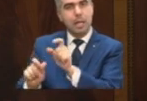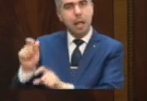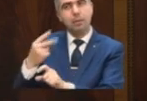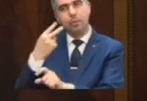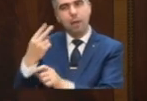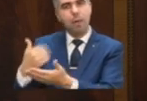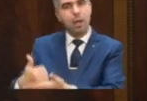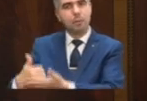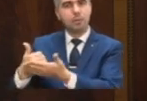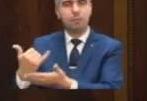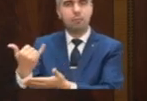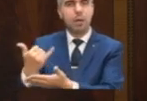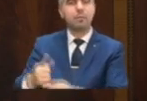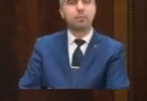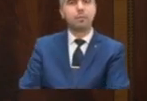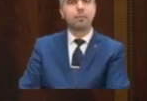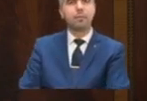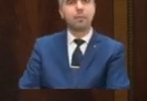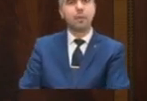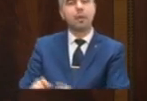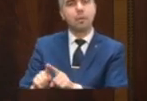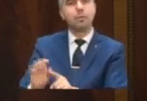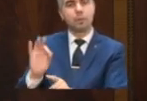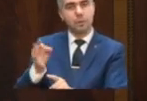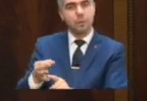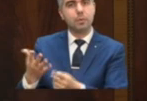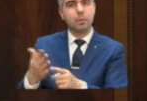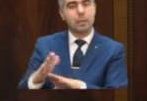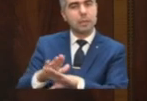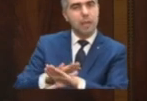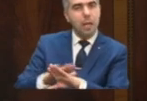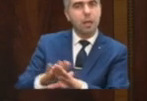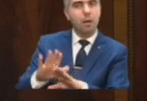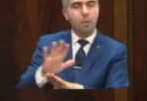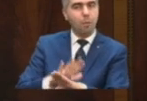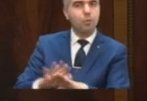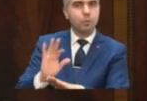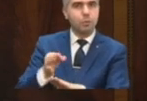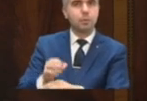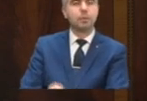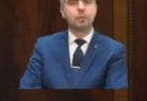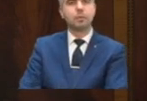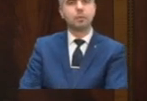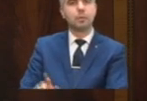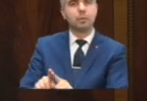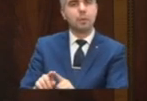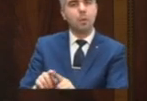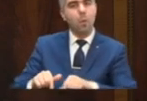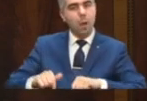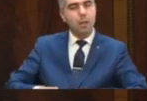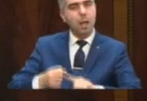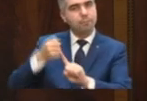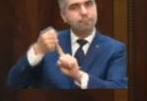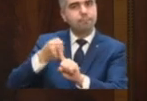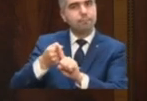ديالهم. حقيقة هذا غادي يكون عنده ارتباط بإرادة سياسية، ولكن حنا كنقدروا المجهود اللي كتبذلوا هذه الوزارة،